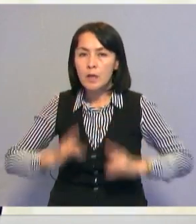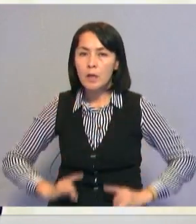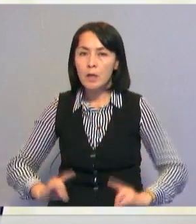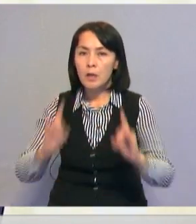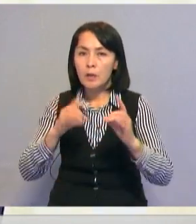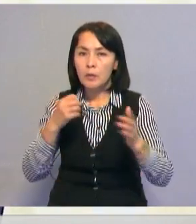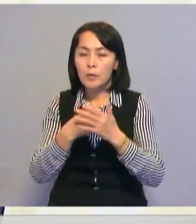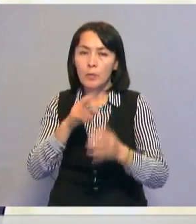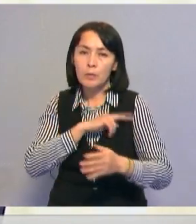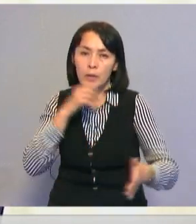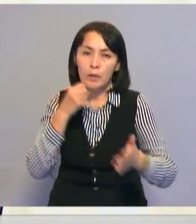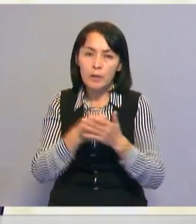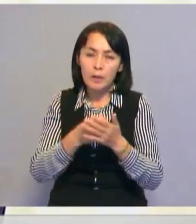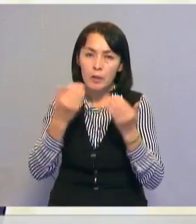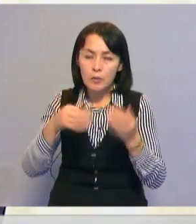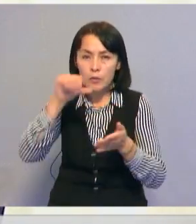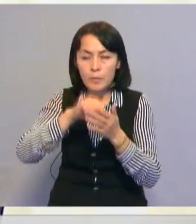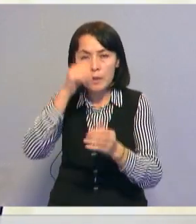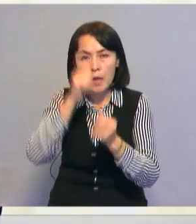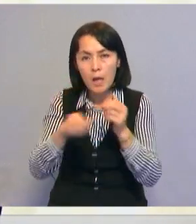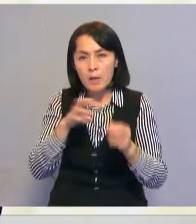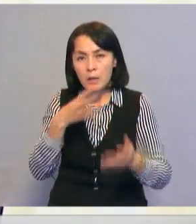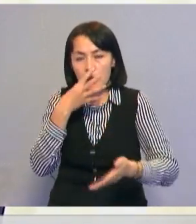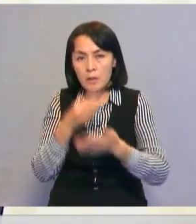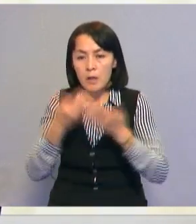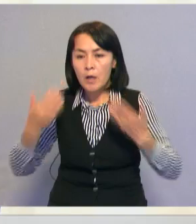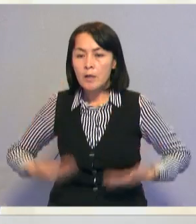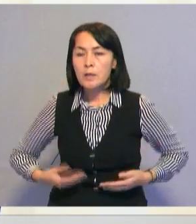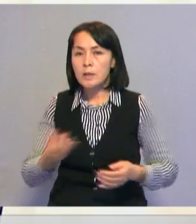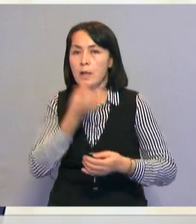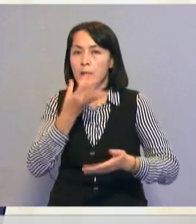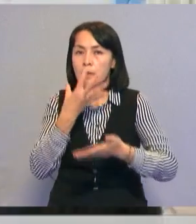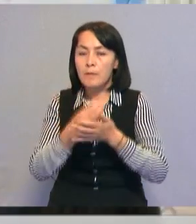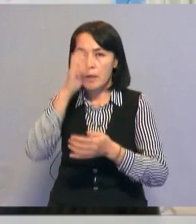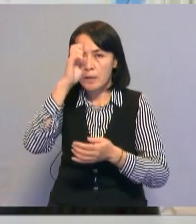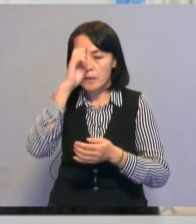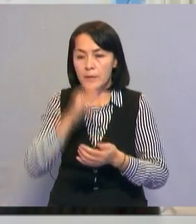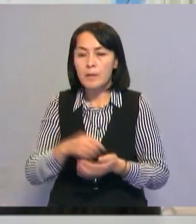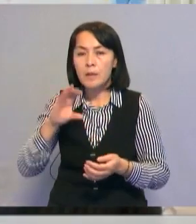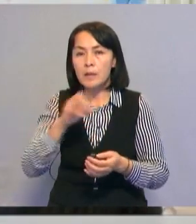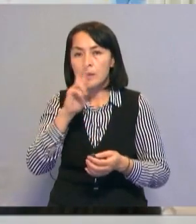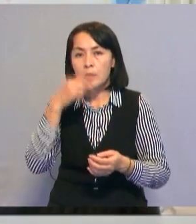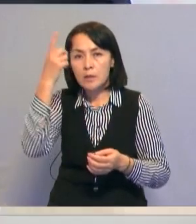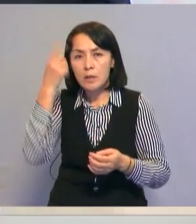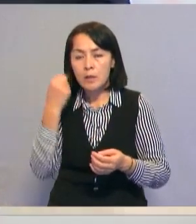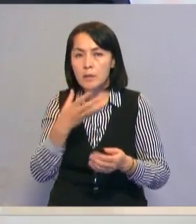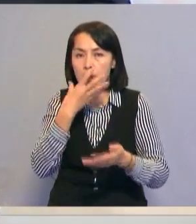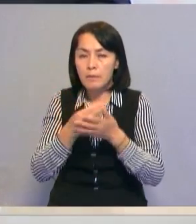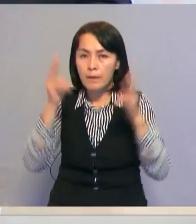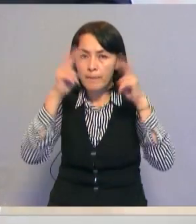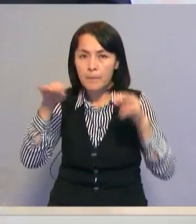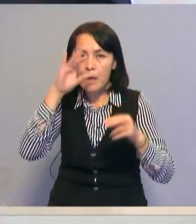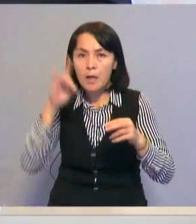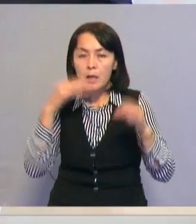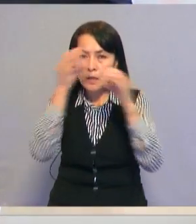до последнего вздоха, чтобы посвятить каждую минуту своей жизни интересам своей страны. Санжар Керембай, известный своими исследованиями